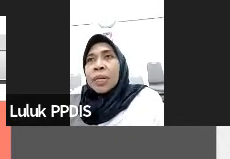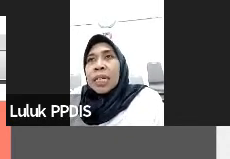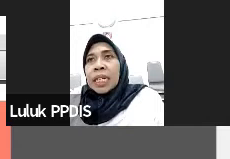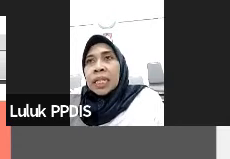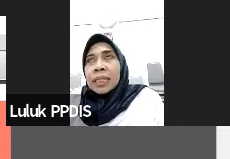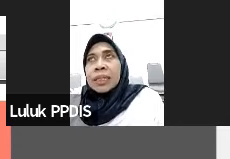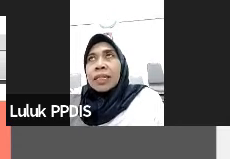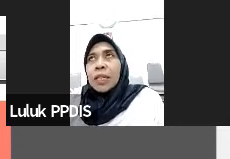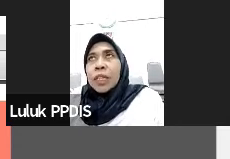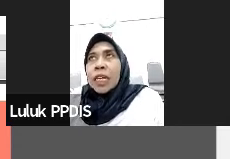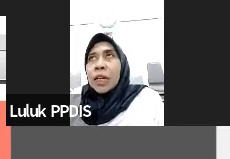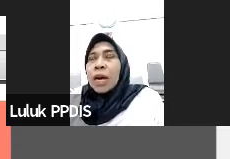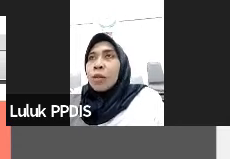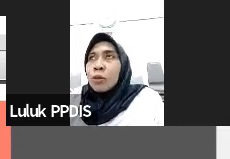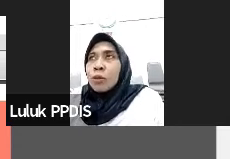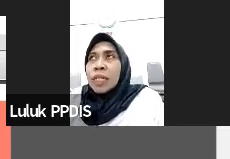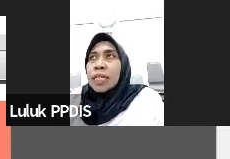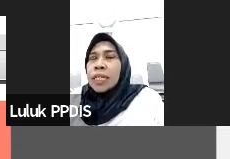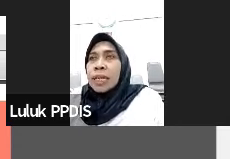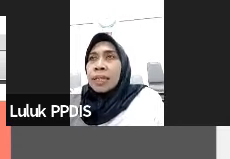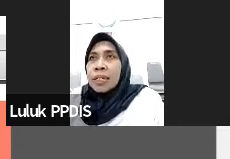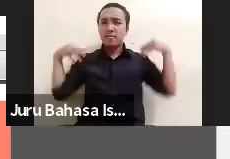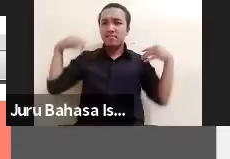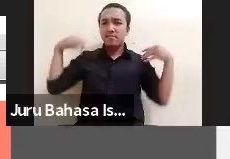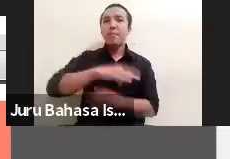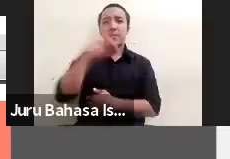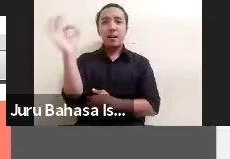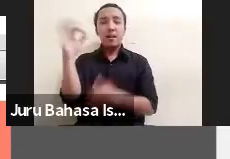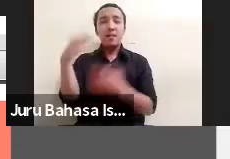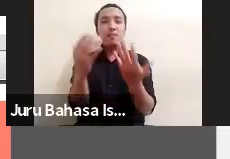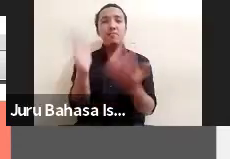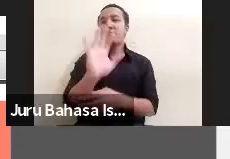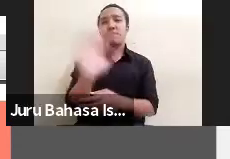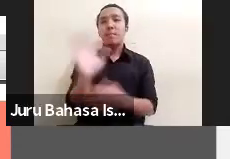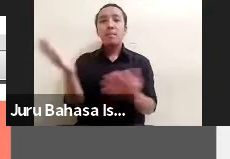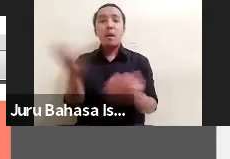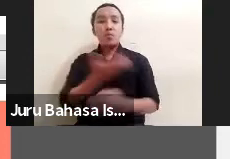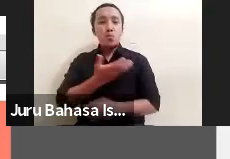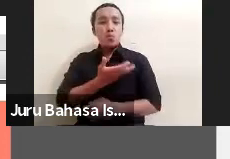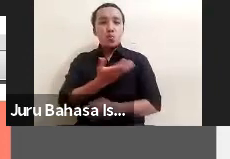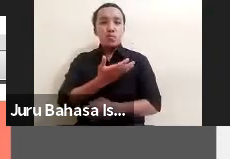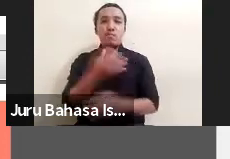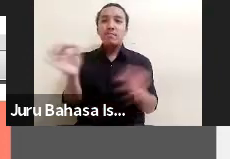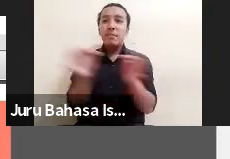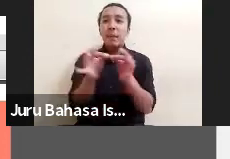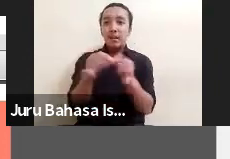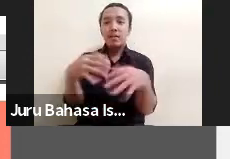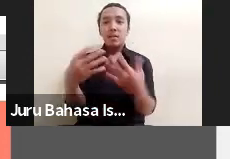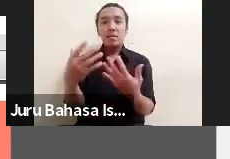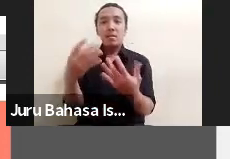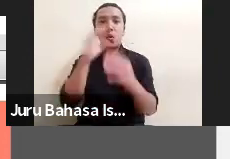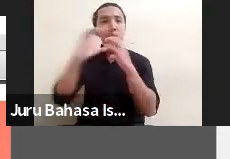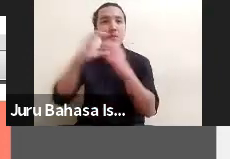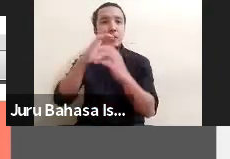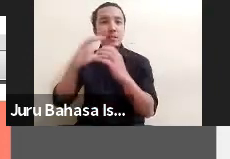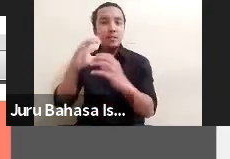tidak pernah atau tidak mau mendekat atau berkomunikasi secara intens dengan pemerintah daerah.